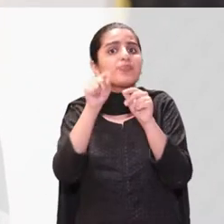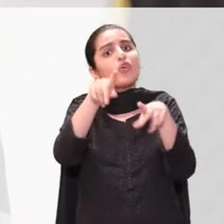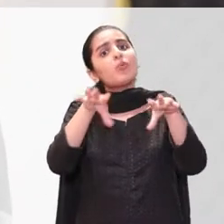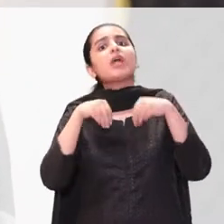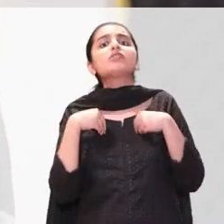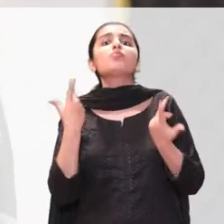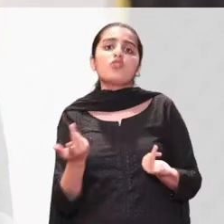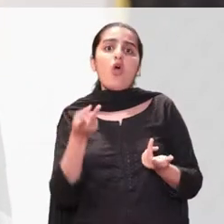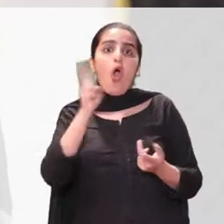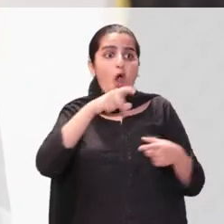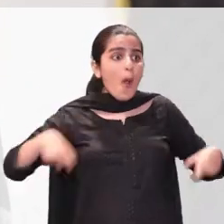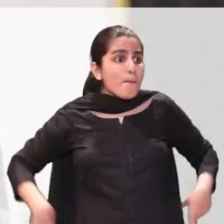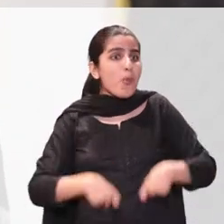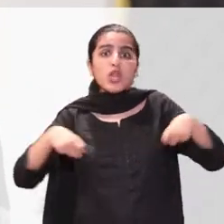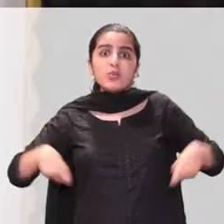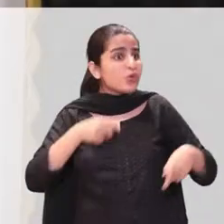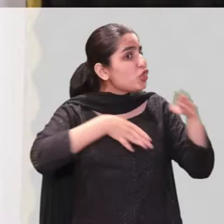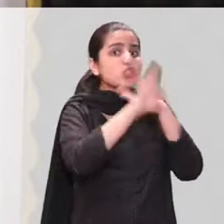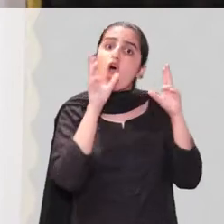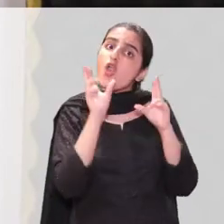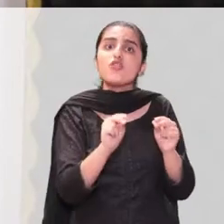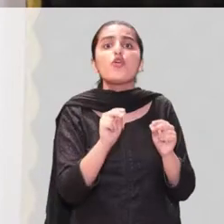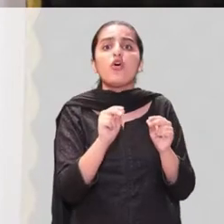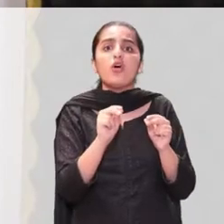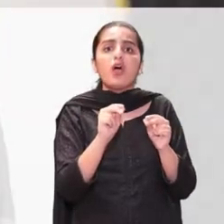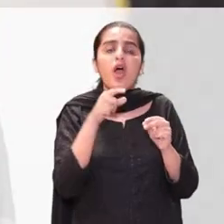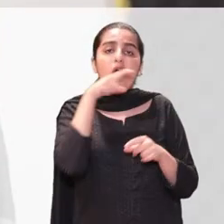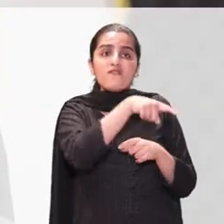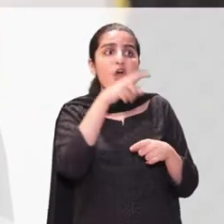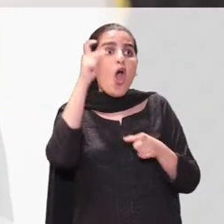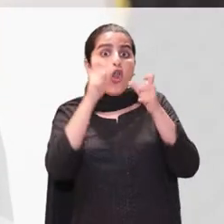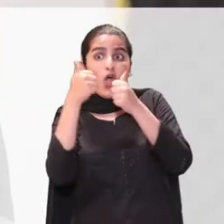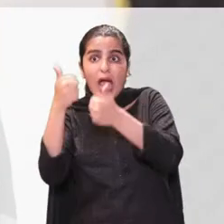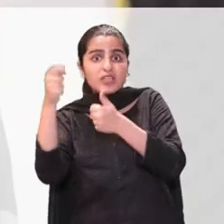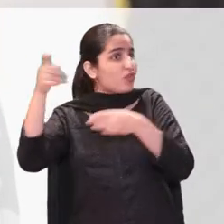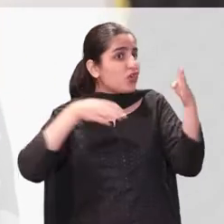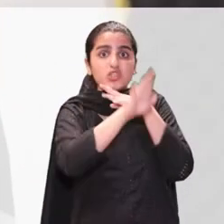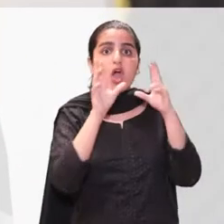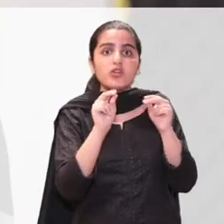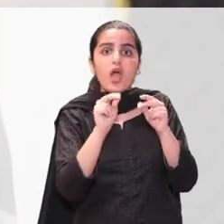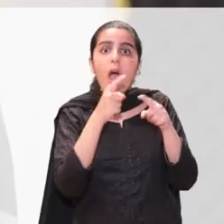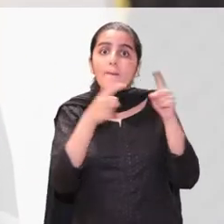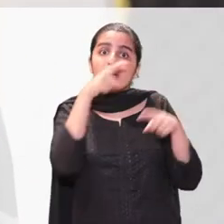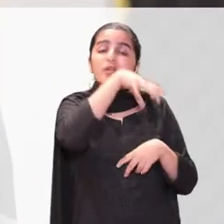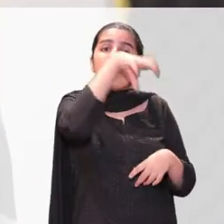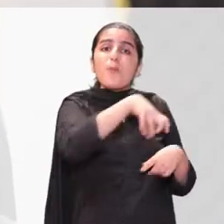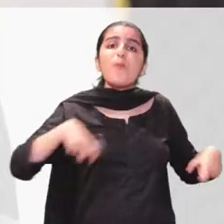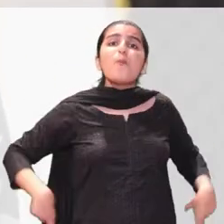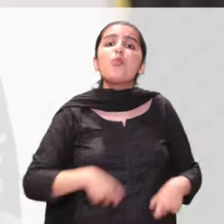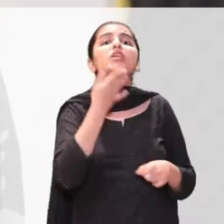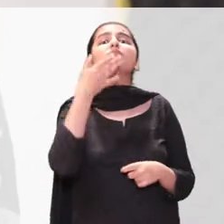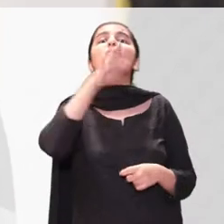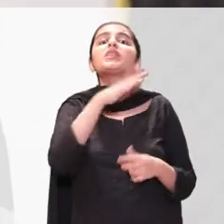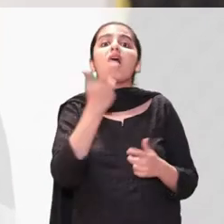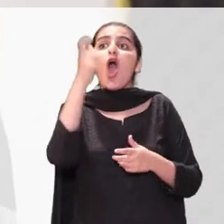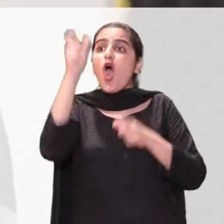में लड़कियां नहीं जातीं और शरीफ शहरी नहीं चाहते हालांकि पुलिस स्टेशन तो है ही उन लोगों के लिए जो शरीफ शहरियों को फंसाया